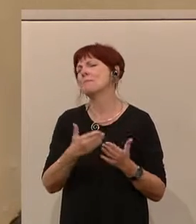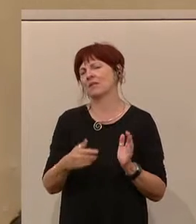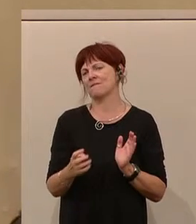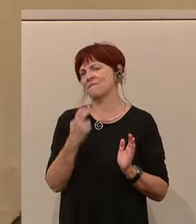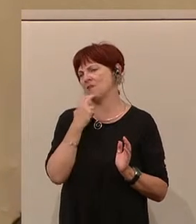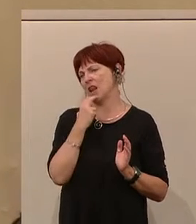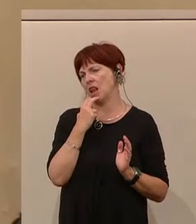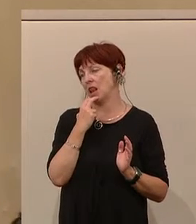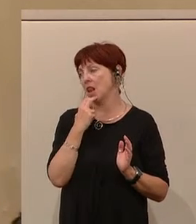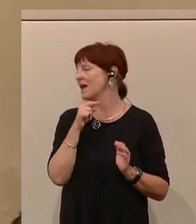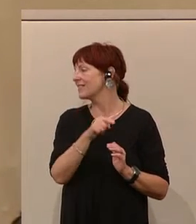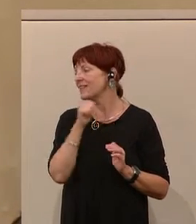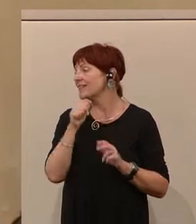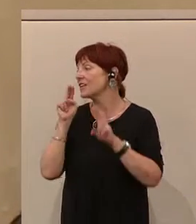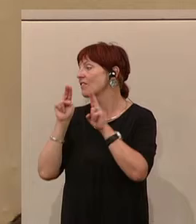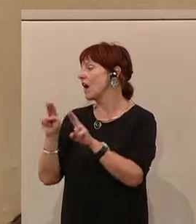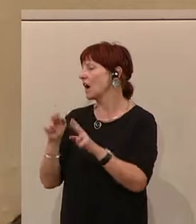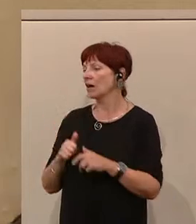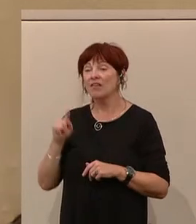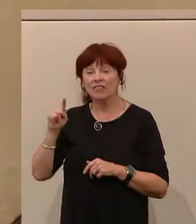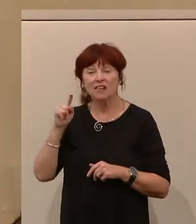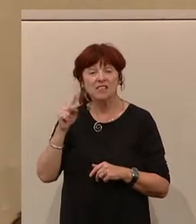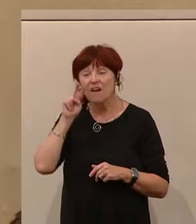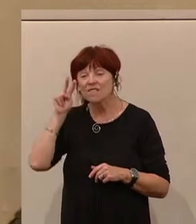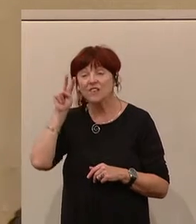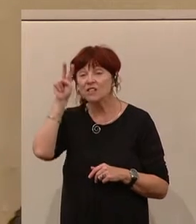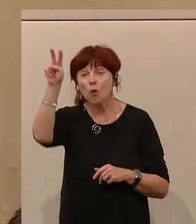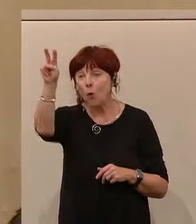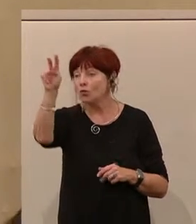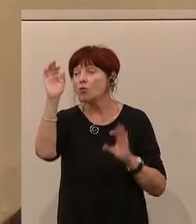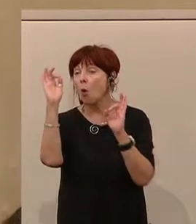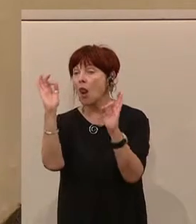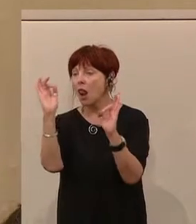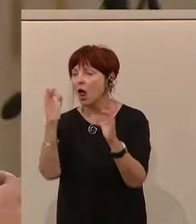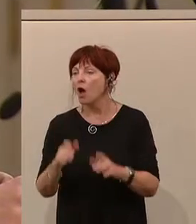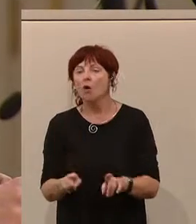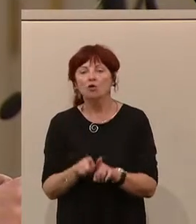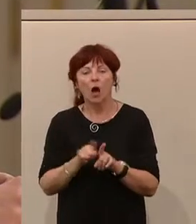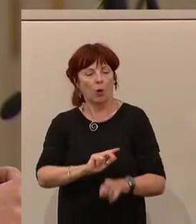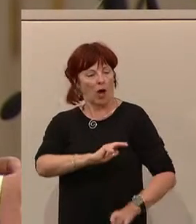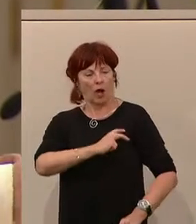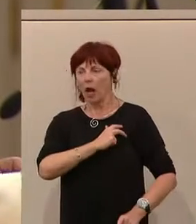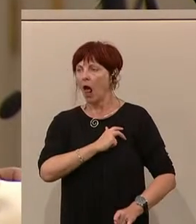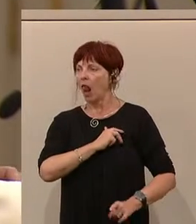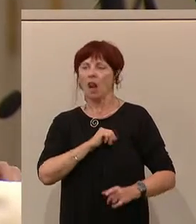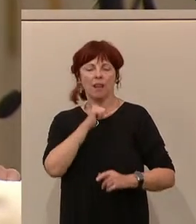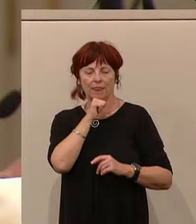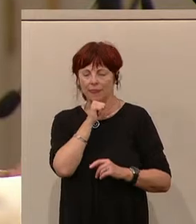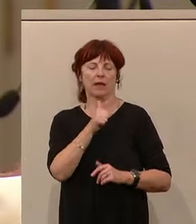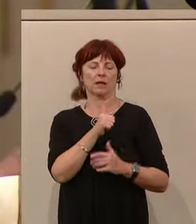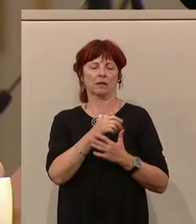visionärer Ansatz in diesem Bereich. Das ist despektierlich und fern jeder Realität. Und das werden Ihnen auch diese Vertreter der